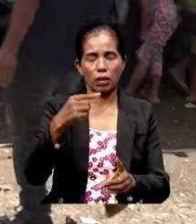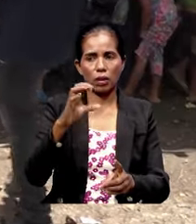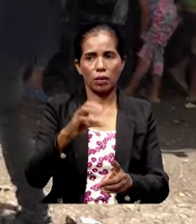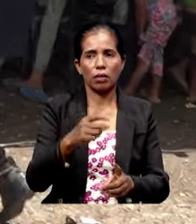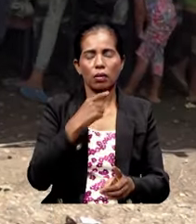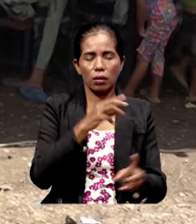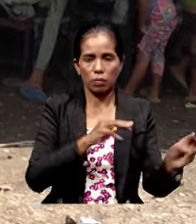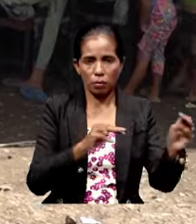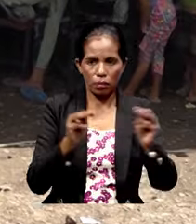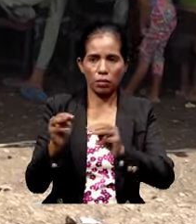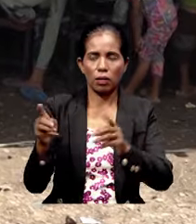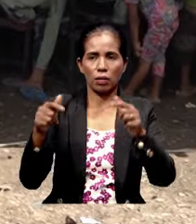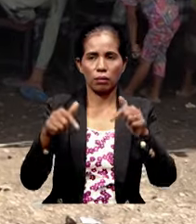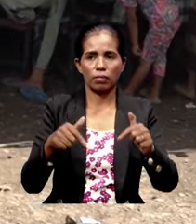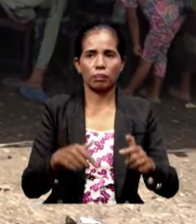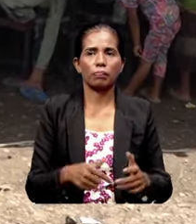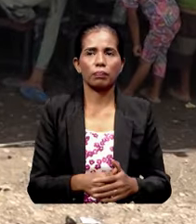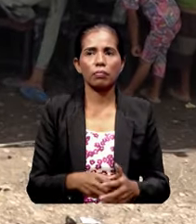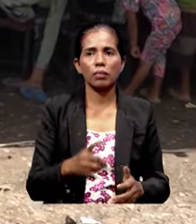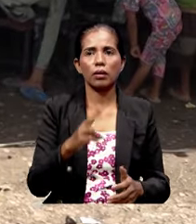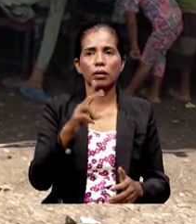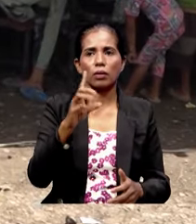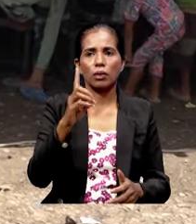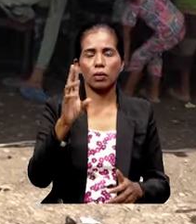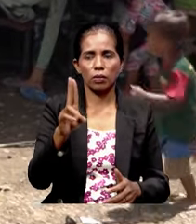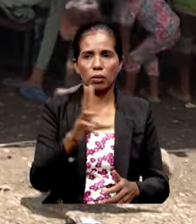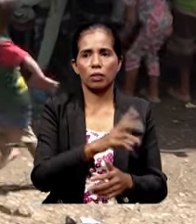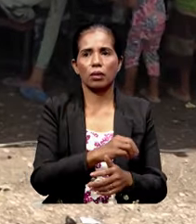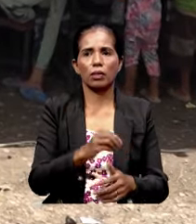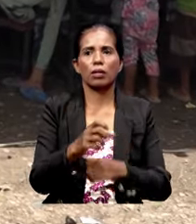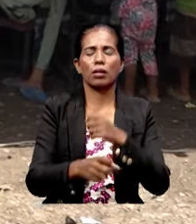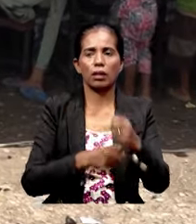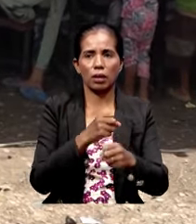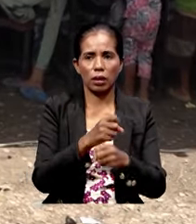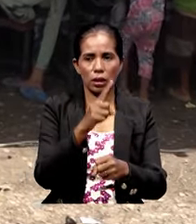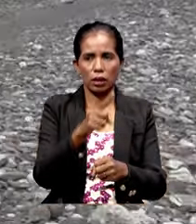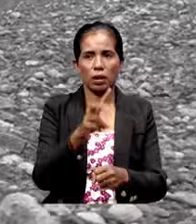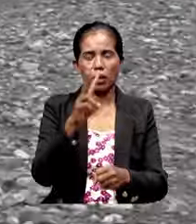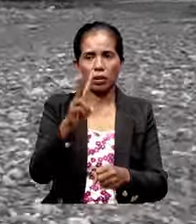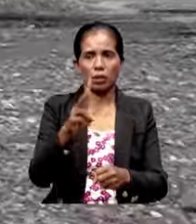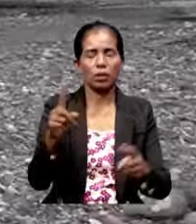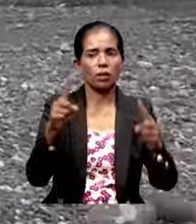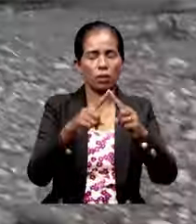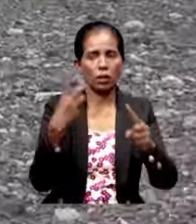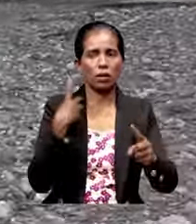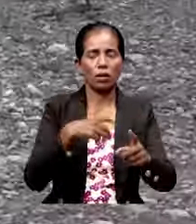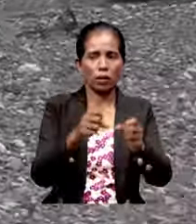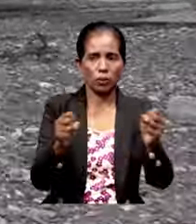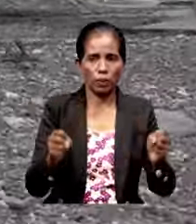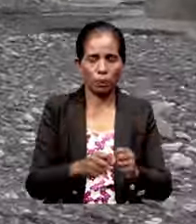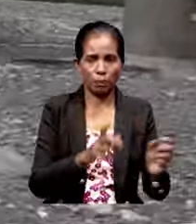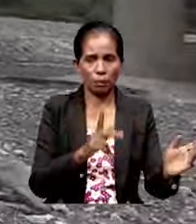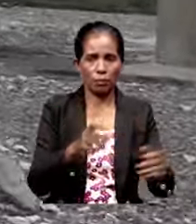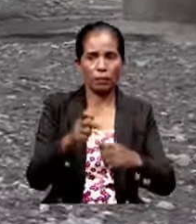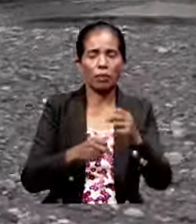alasra una maya da udu posiblemente tinan ida ka tinan rua seito ya itene suku tuir plano tinang